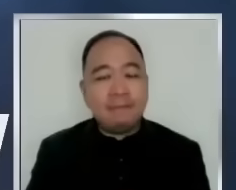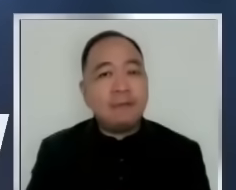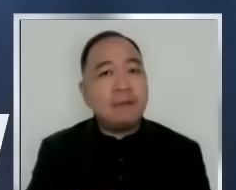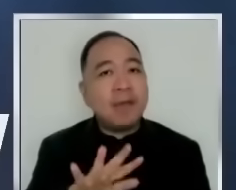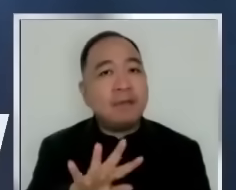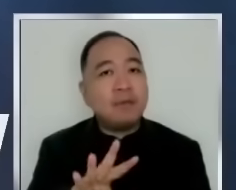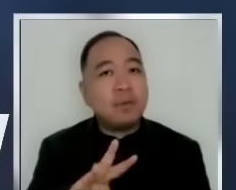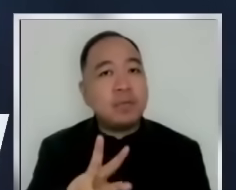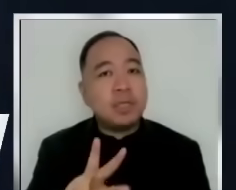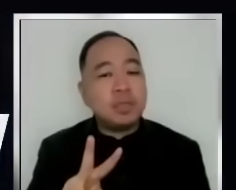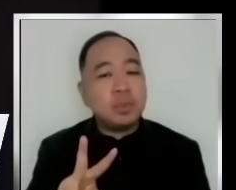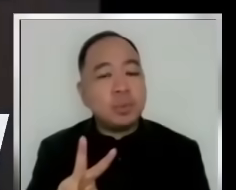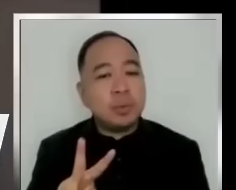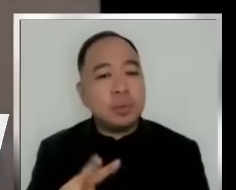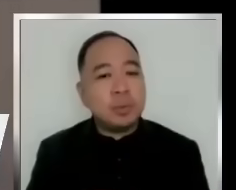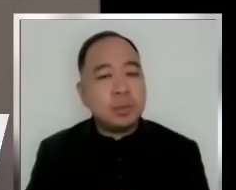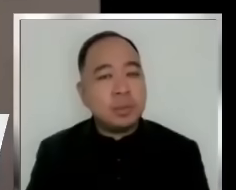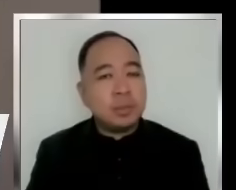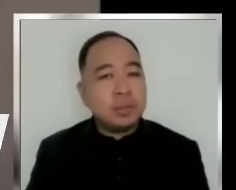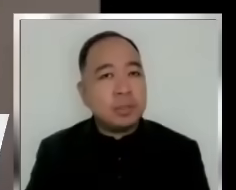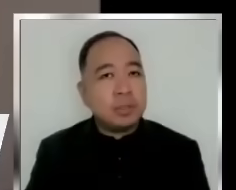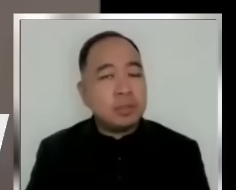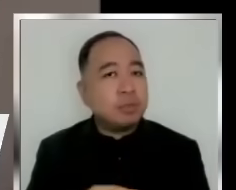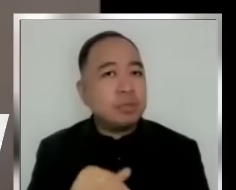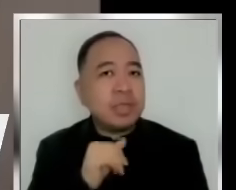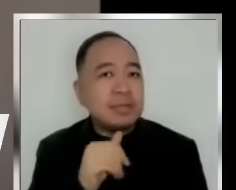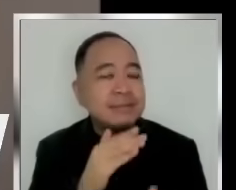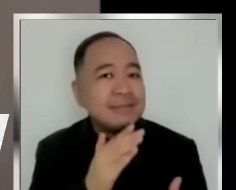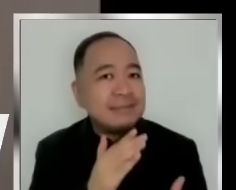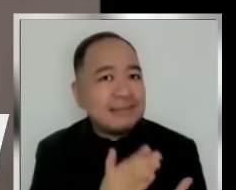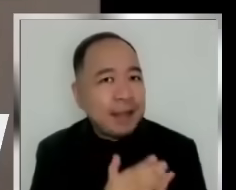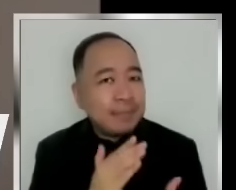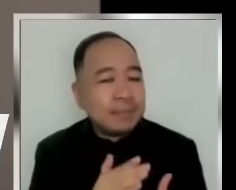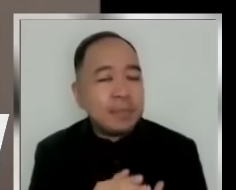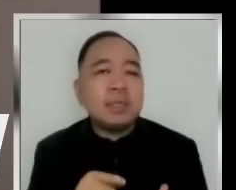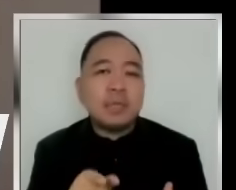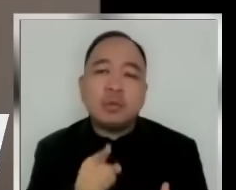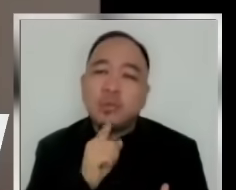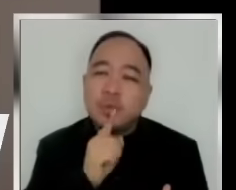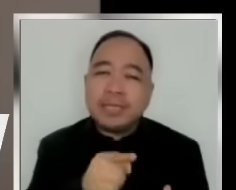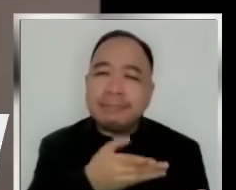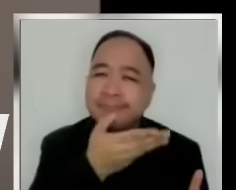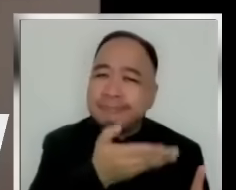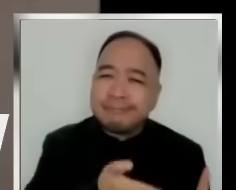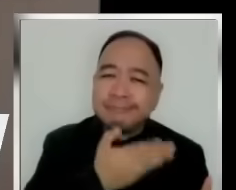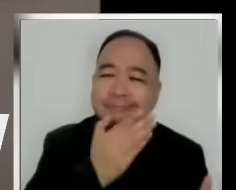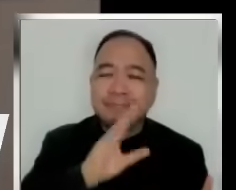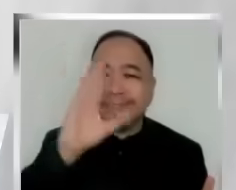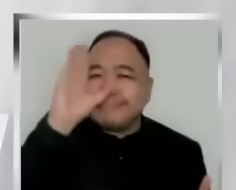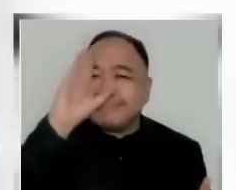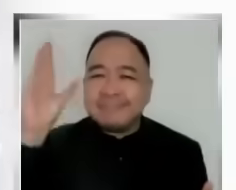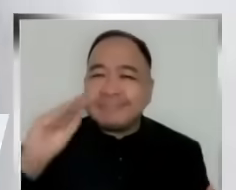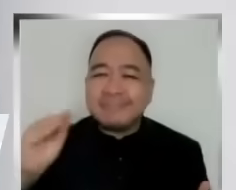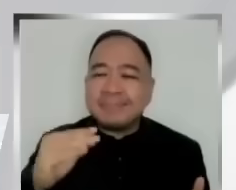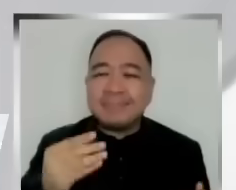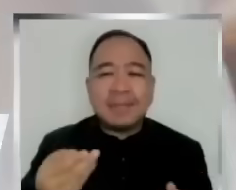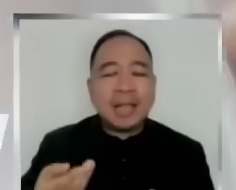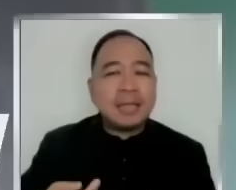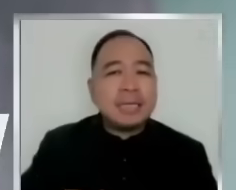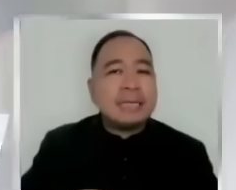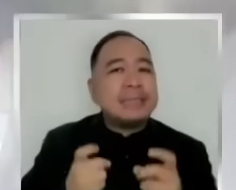5, 4, 3, 2. Huwag natin tatantanan. Hindi matatawaran ang iniwang tatak ng nag-iisang Mike Enriquez.